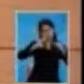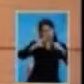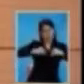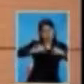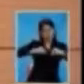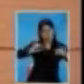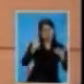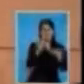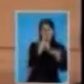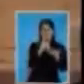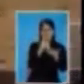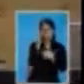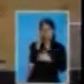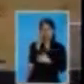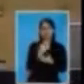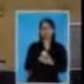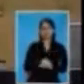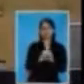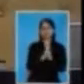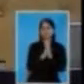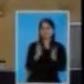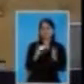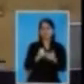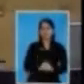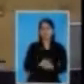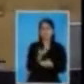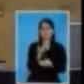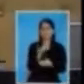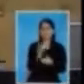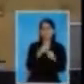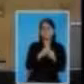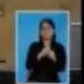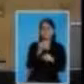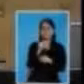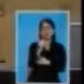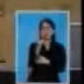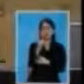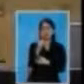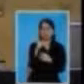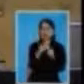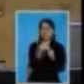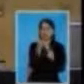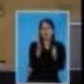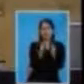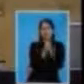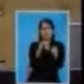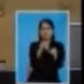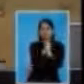ขอบคุณครับท่านประธานครับ ครับขอบคุณ จับตาวันนี้แหละค่ะ25พฤศจิกายนนะคะที่จะมี